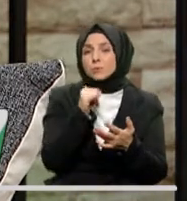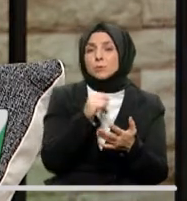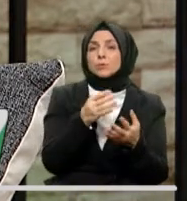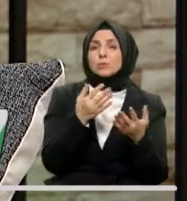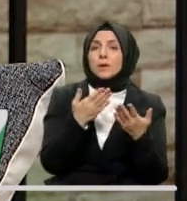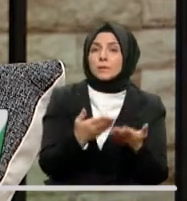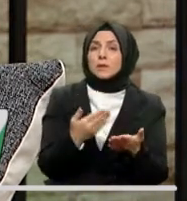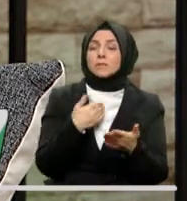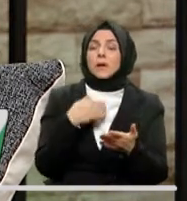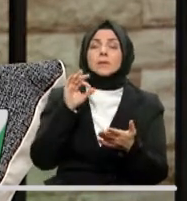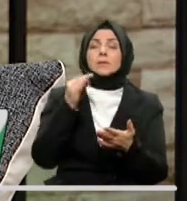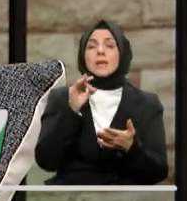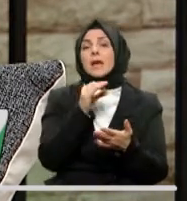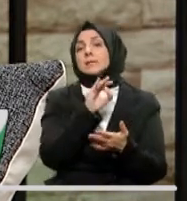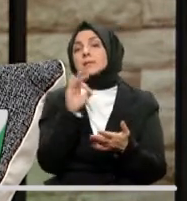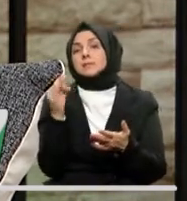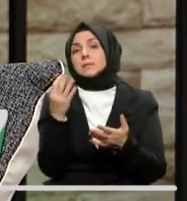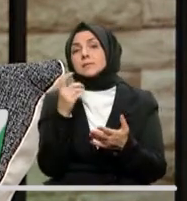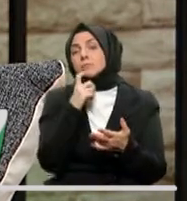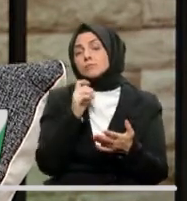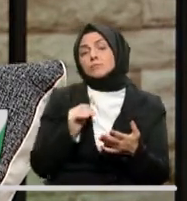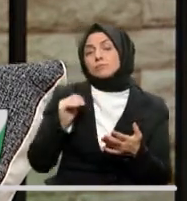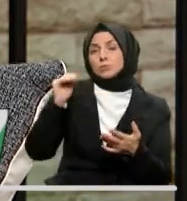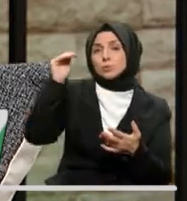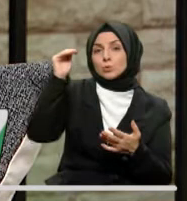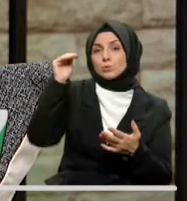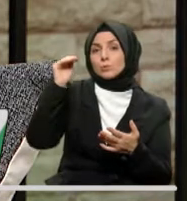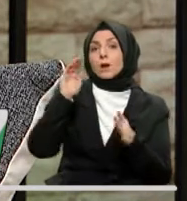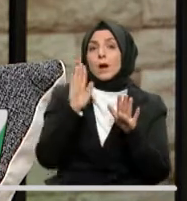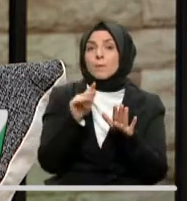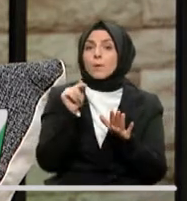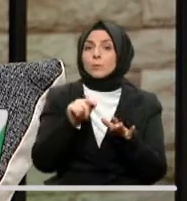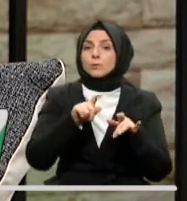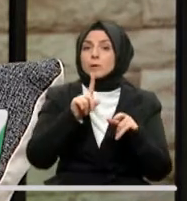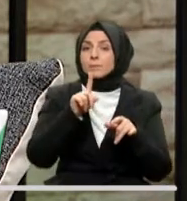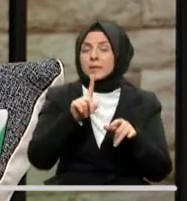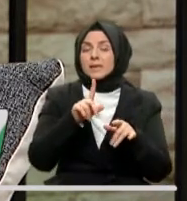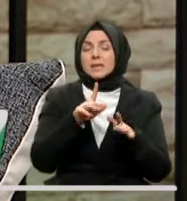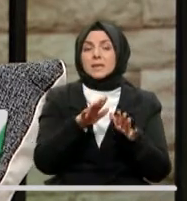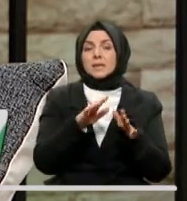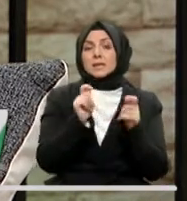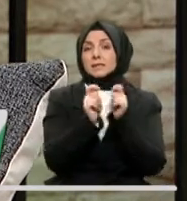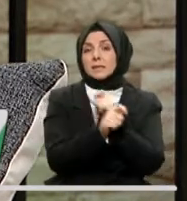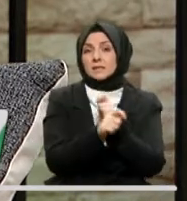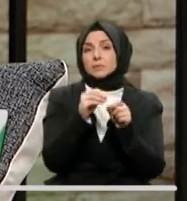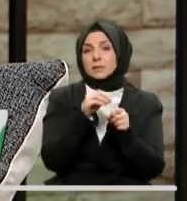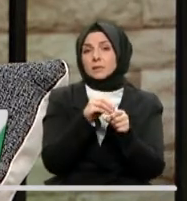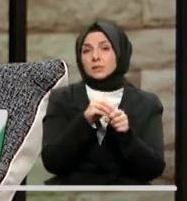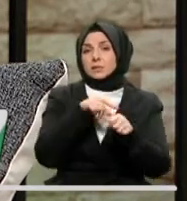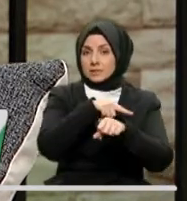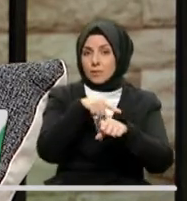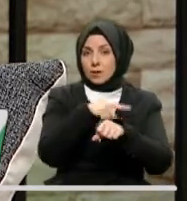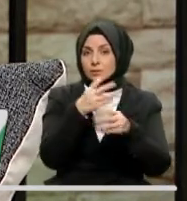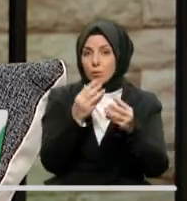değersiz bir şekilde yetiştirildim ama artık Hani burada bir Kırılma Noktası Olması lazım Ben artık değerli olduğumu kendimi